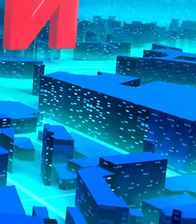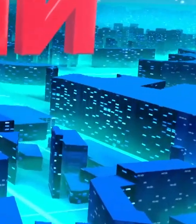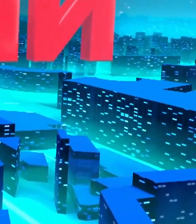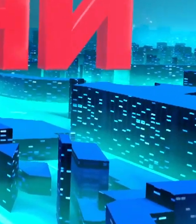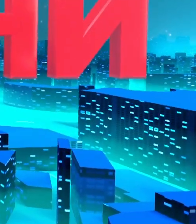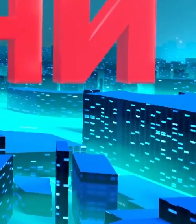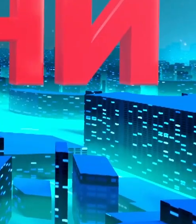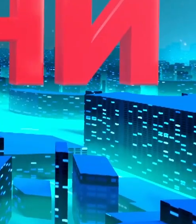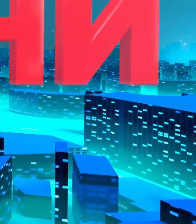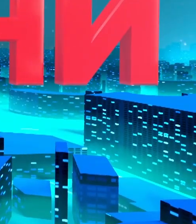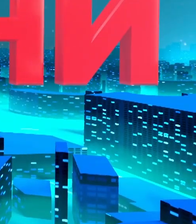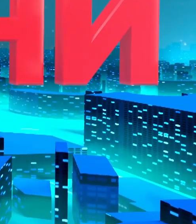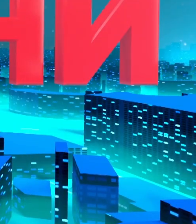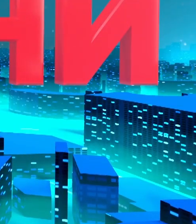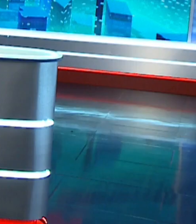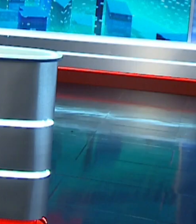Музика